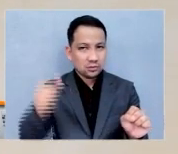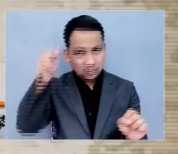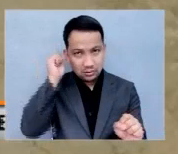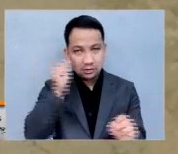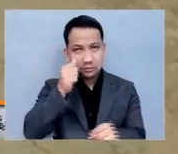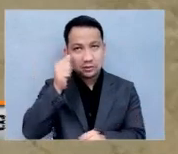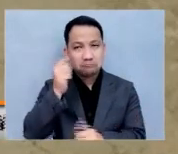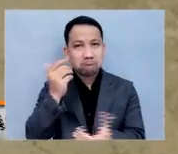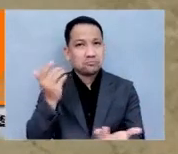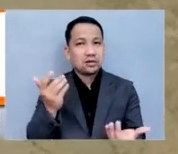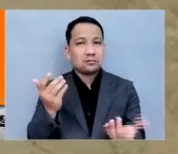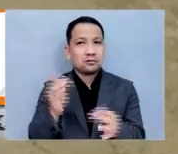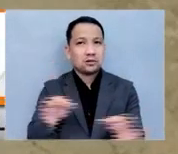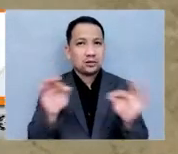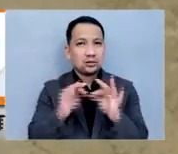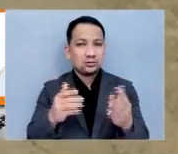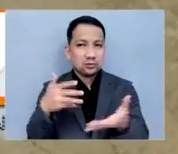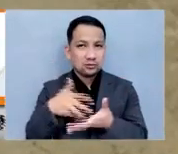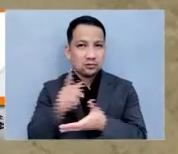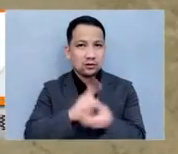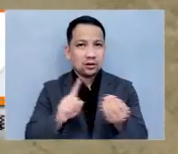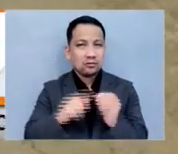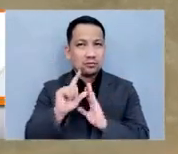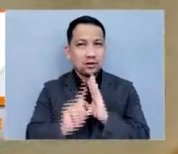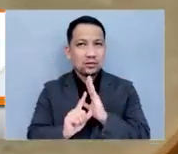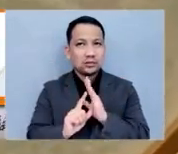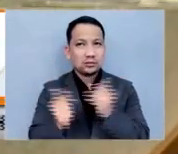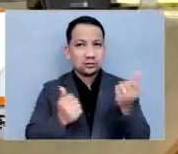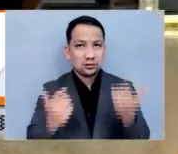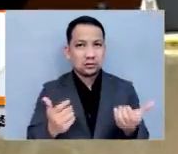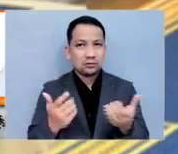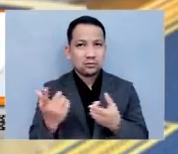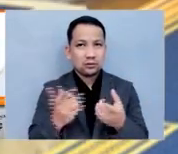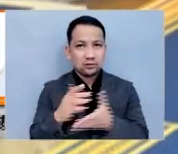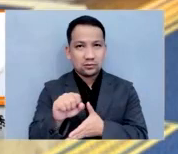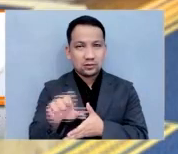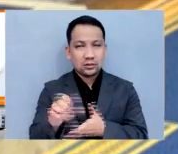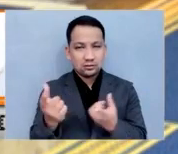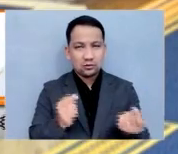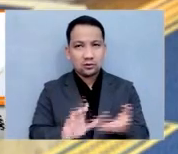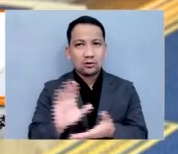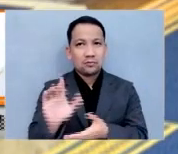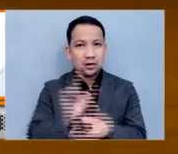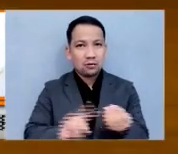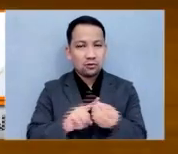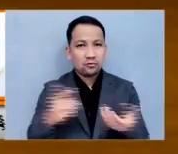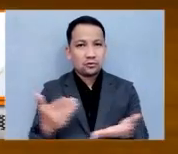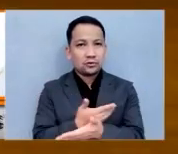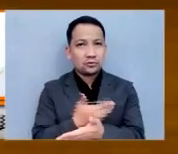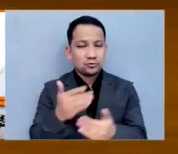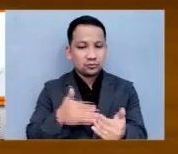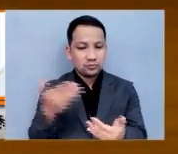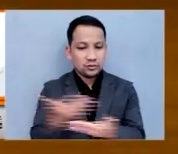Teves. Pinag-aaralan naman daw nila ang mga legal at administratibong hakbang na pwede nilang gawin kaugnay ng panibagong